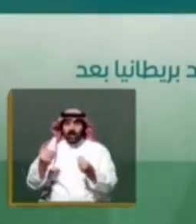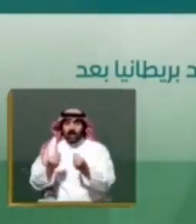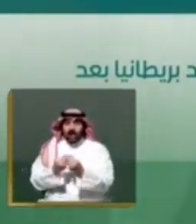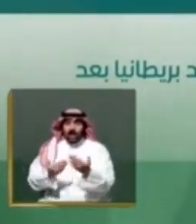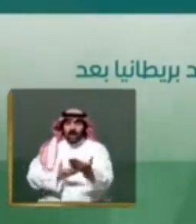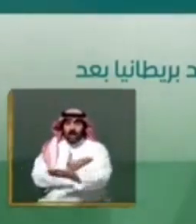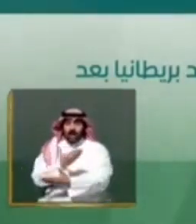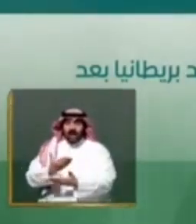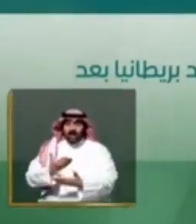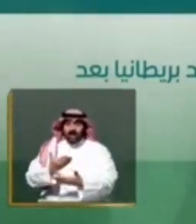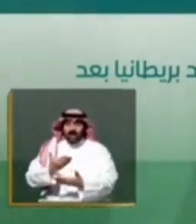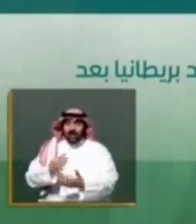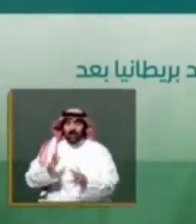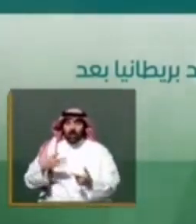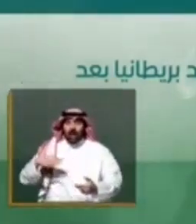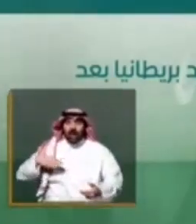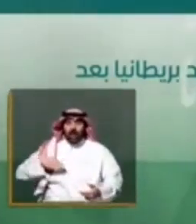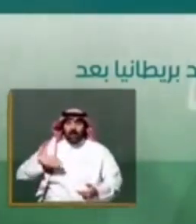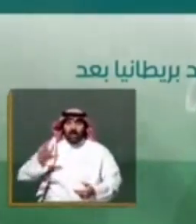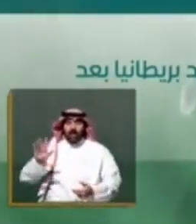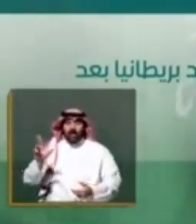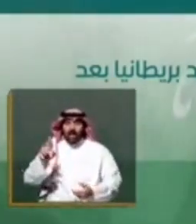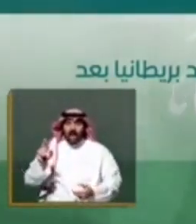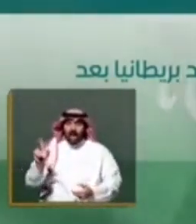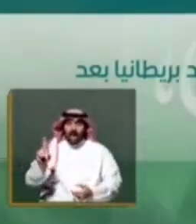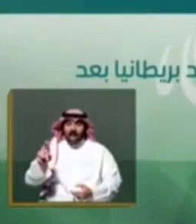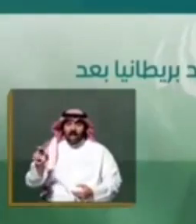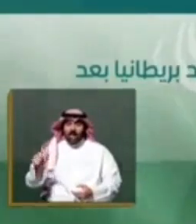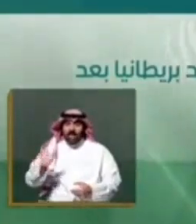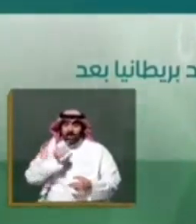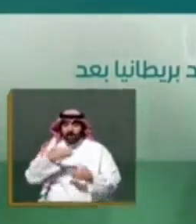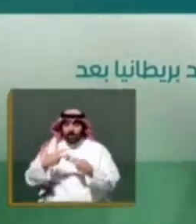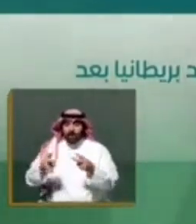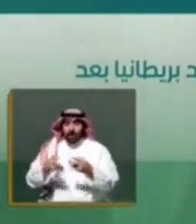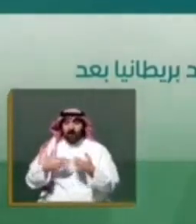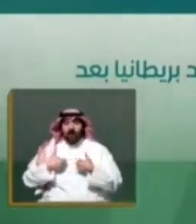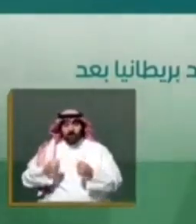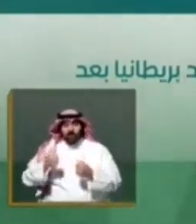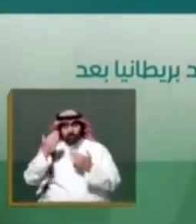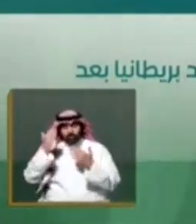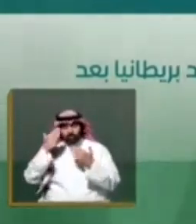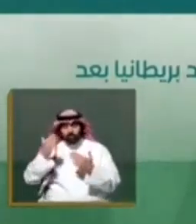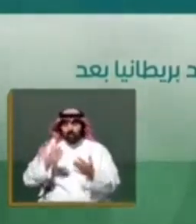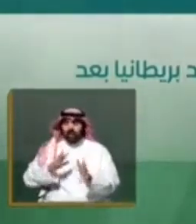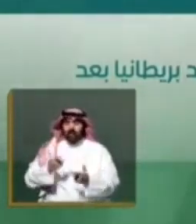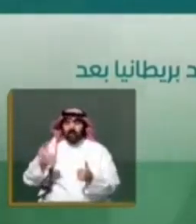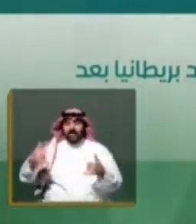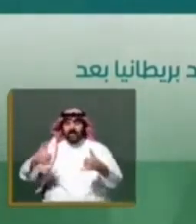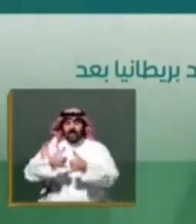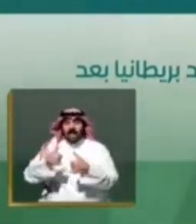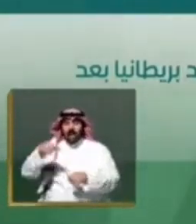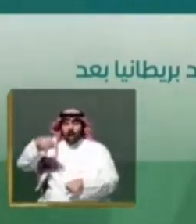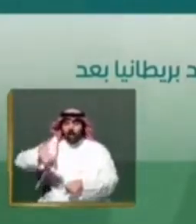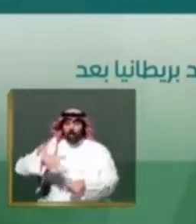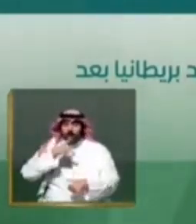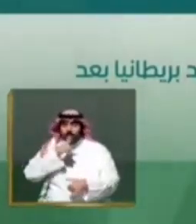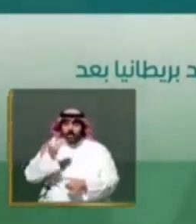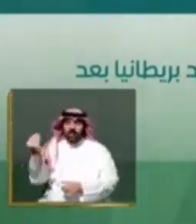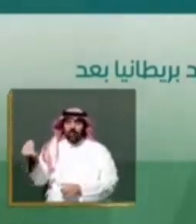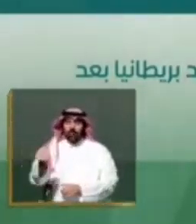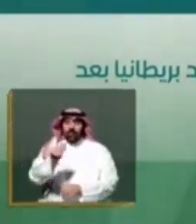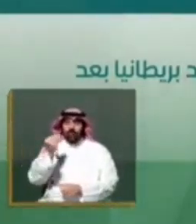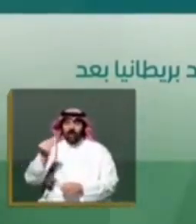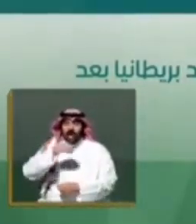الأمير تشارلز عن شكره لخادم الحرمين الشريفين على مشاعره واطمئنانه على صحته، منوها بمساعدة المملكة ونقل السياح